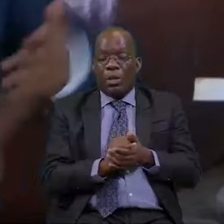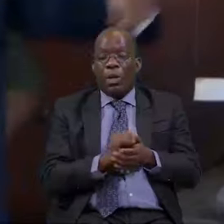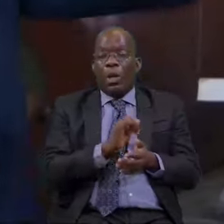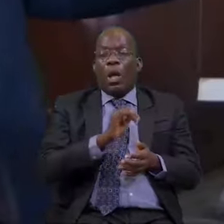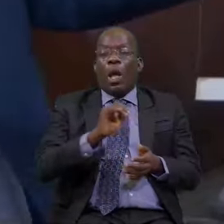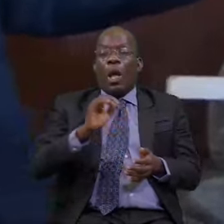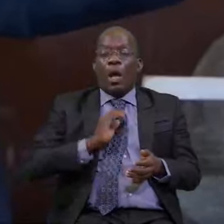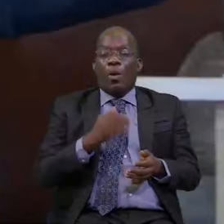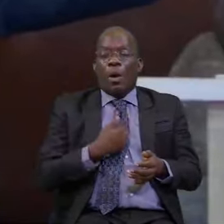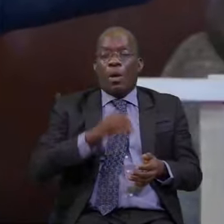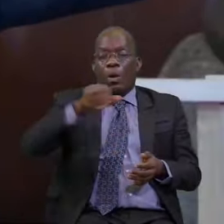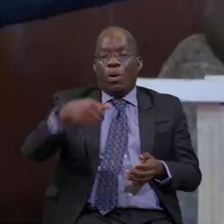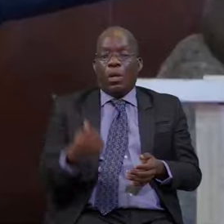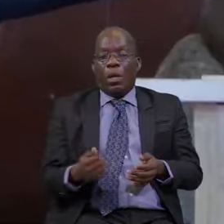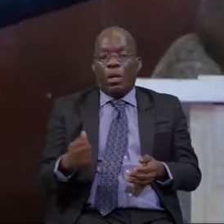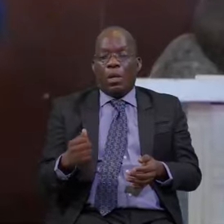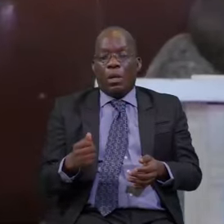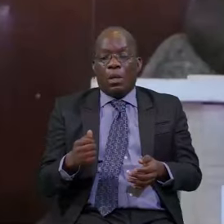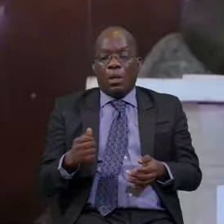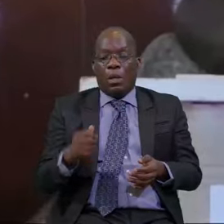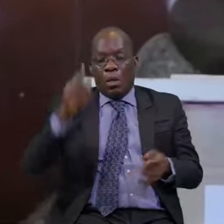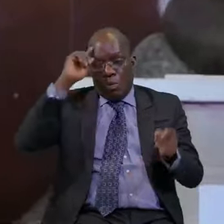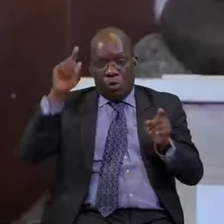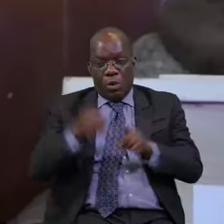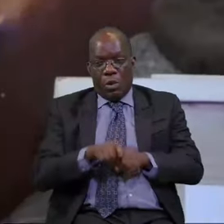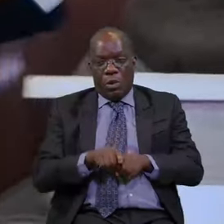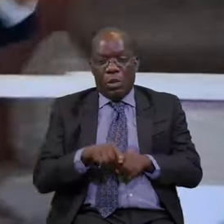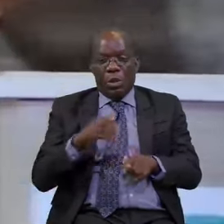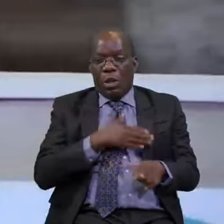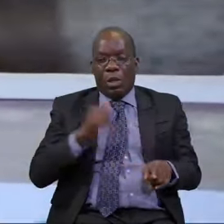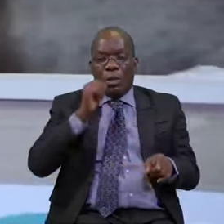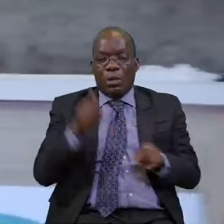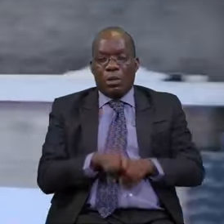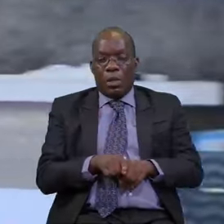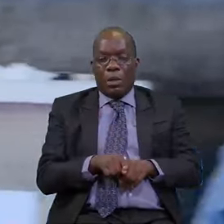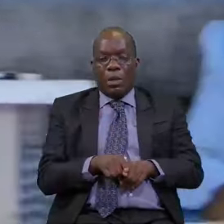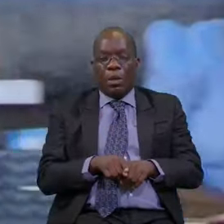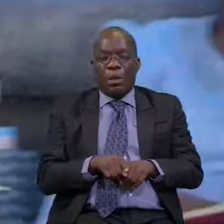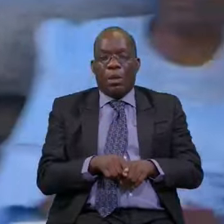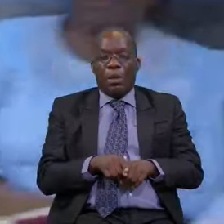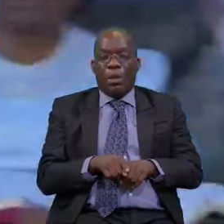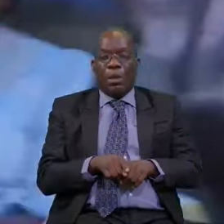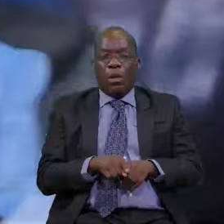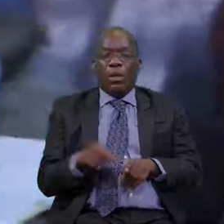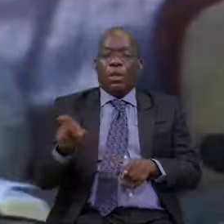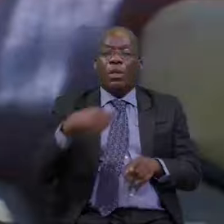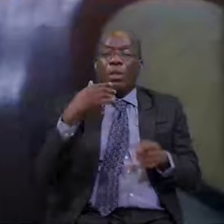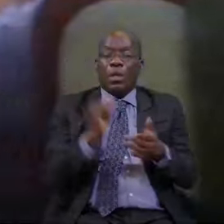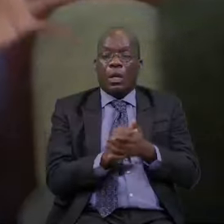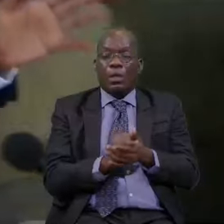autres frères et sœurs, de l'autre côté aussi, ils nous disent, au fait,